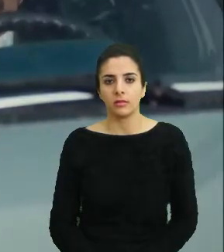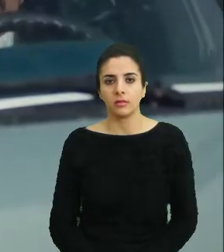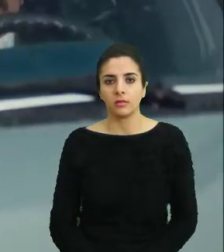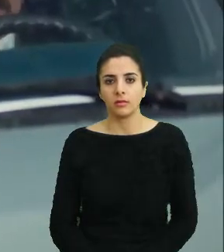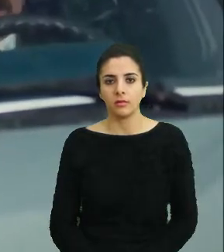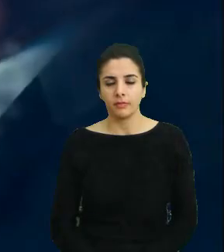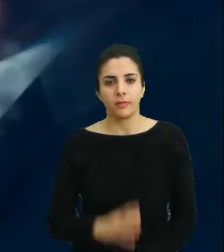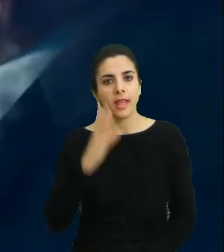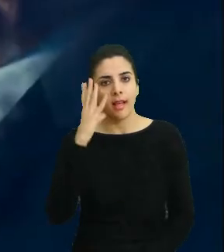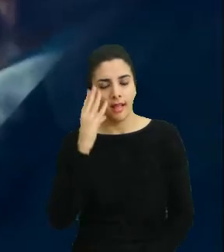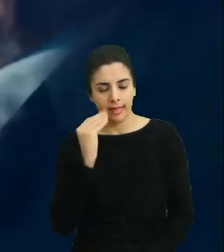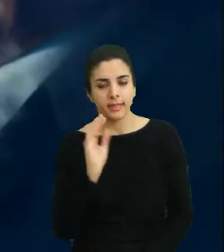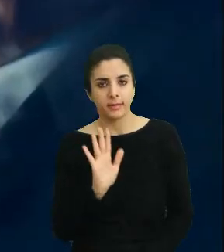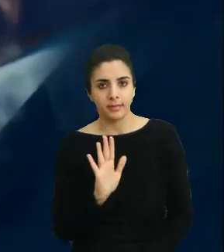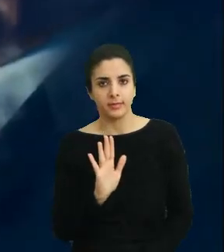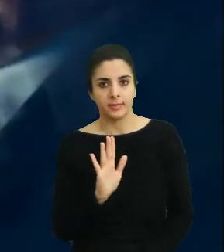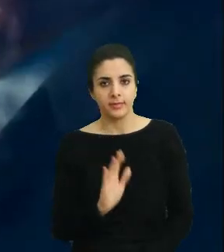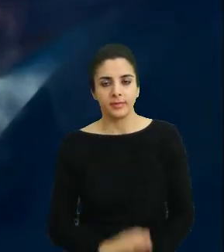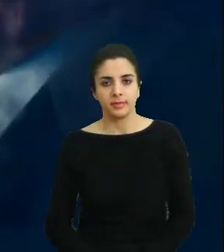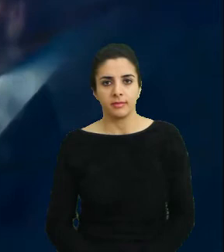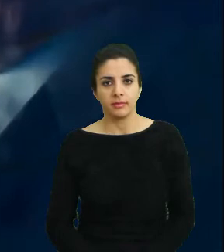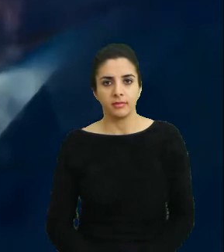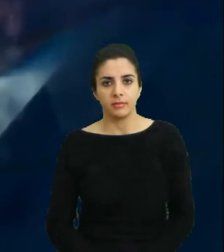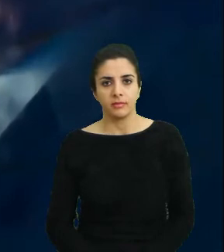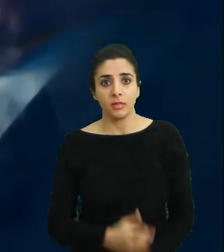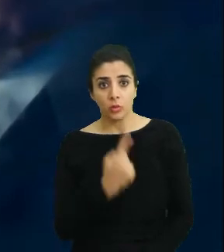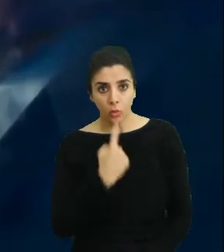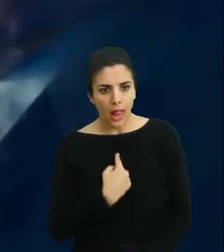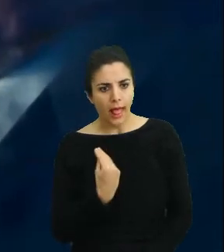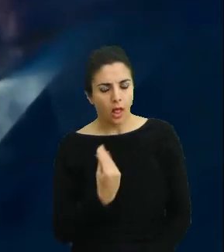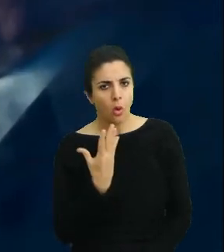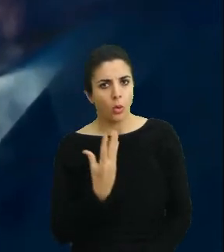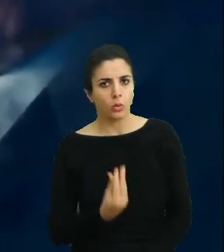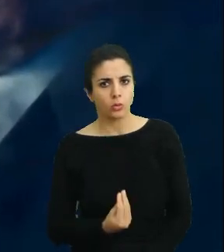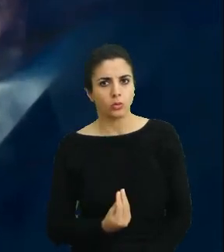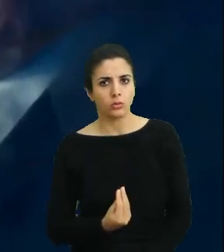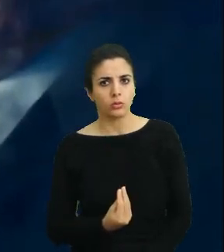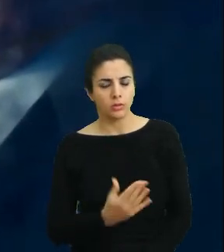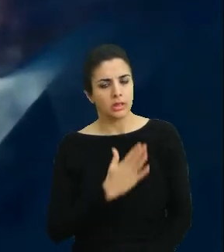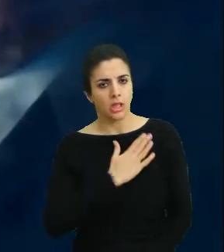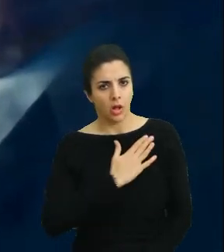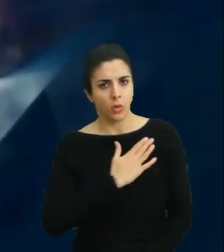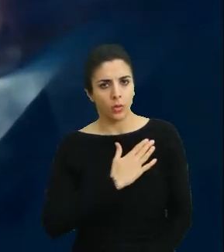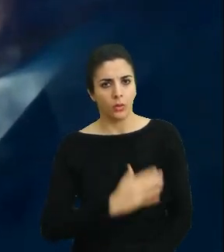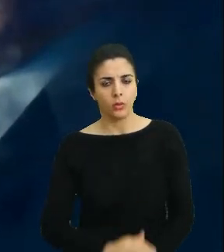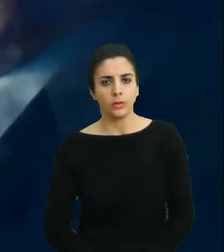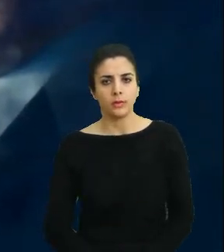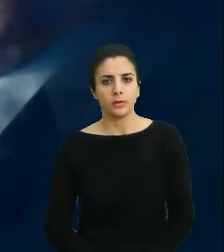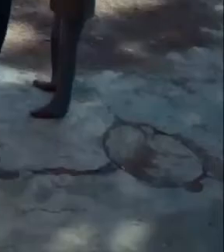çaktırmadan başıyla onayladı. İyi oldu bana bunları söyledin çocuk. Sağ ol.